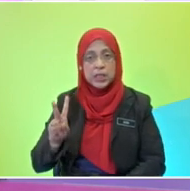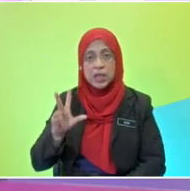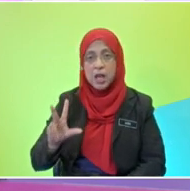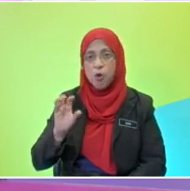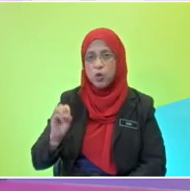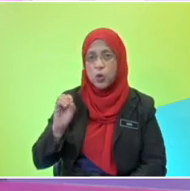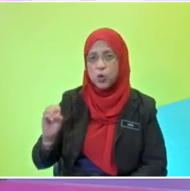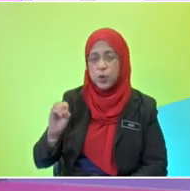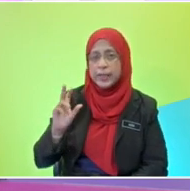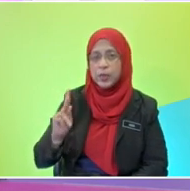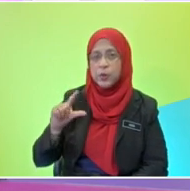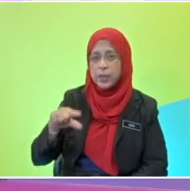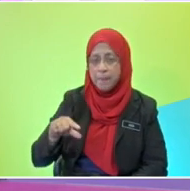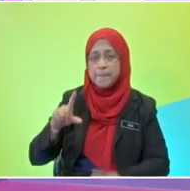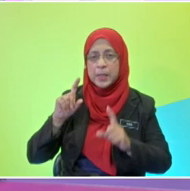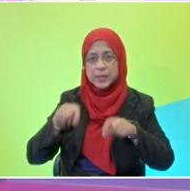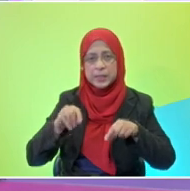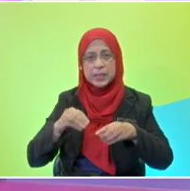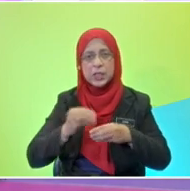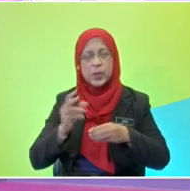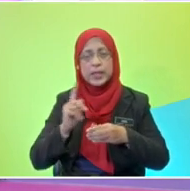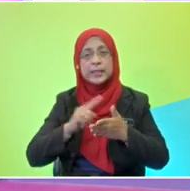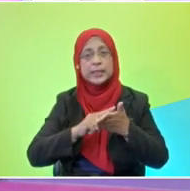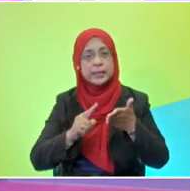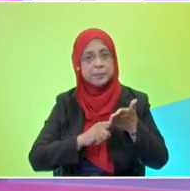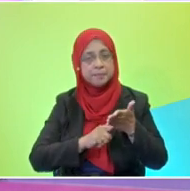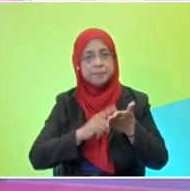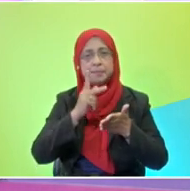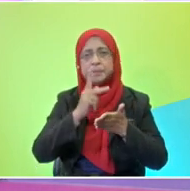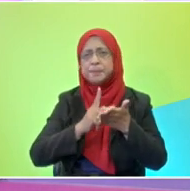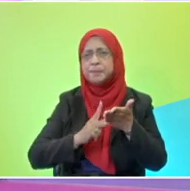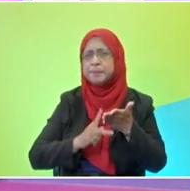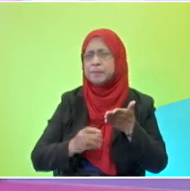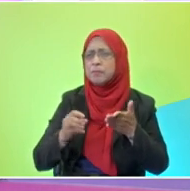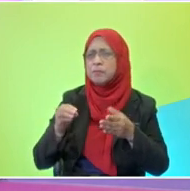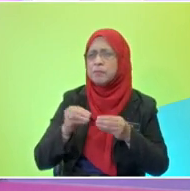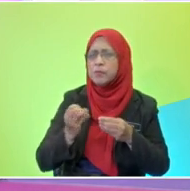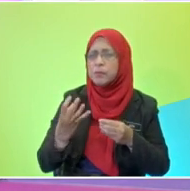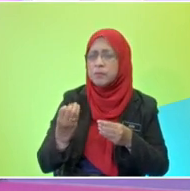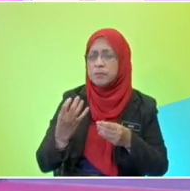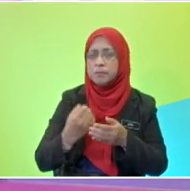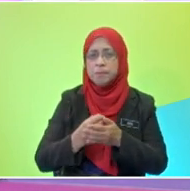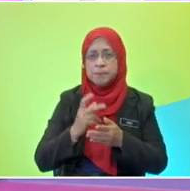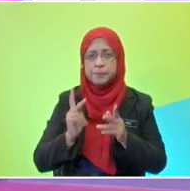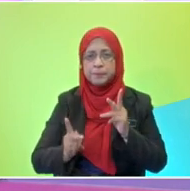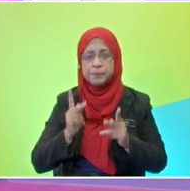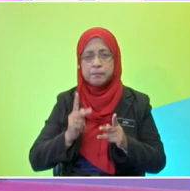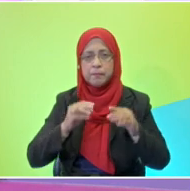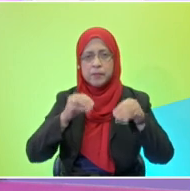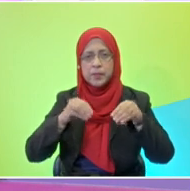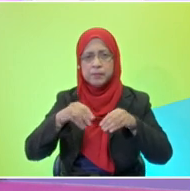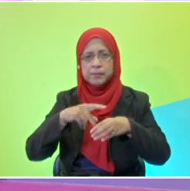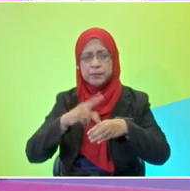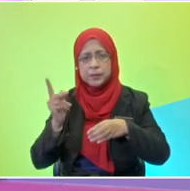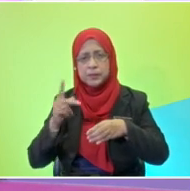pula jumlah ataupun kadar mengeluarkan zakat kadang mengeluarkan zakat dia ada juga bezel saja kalau lah tanam pokok sapa padi itu